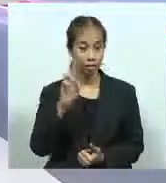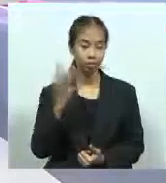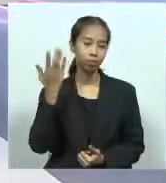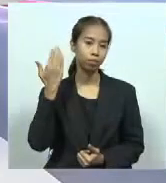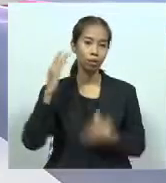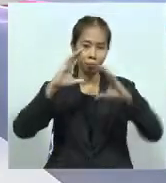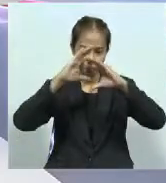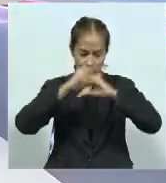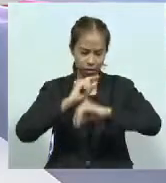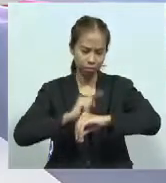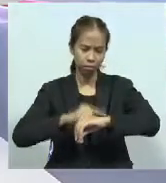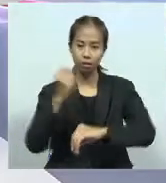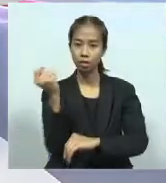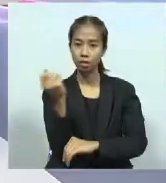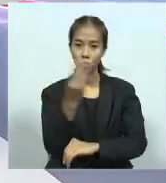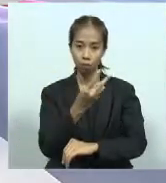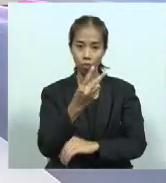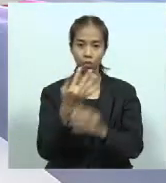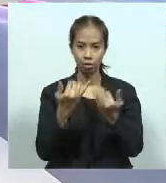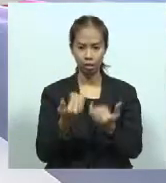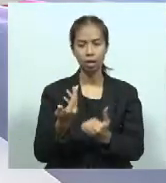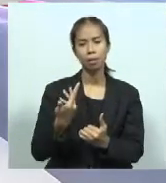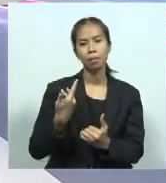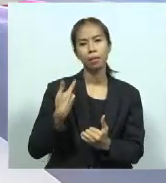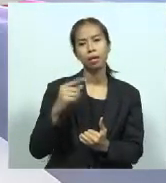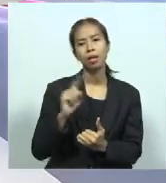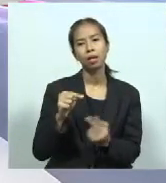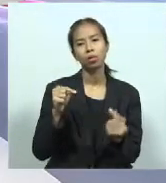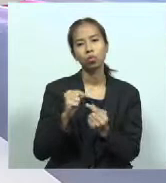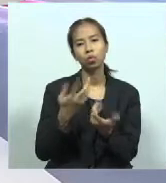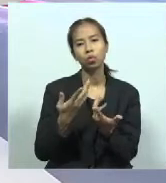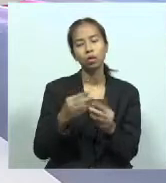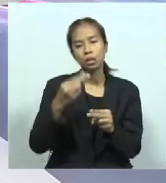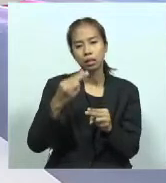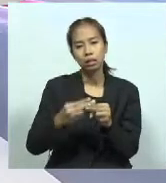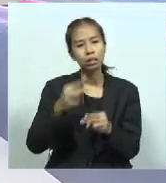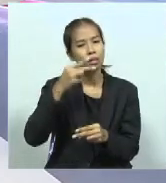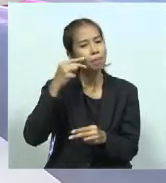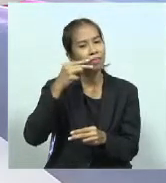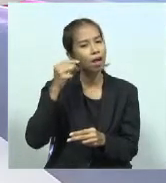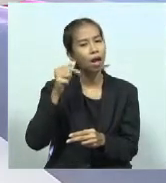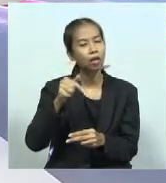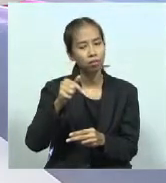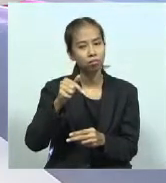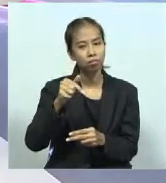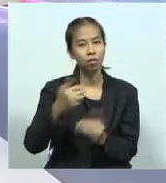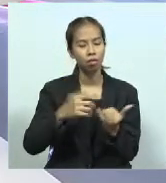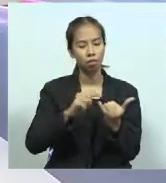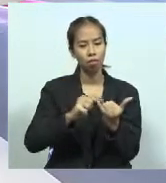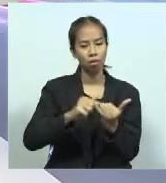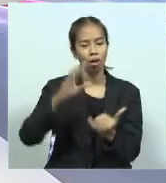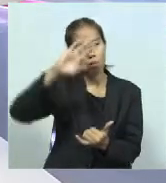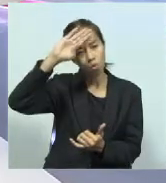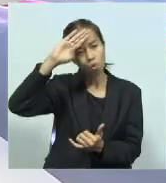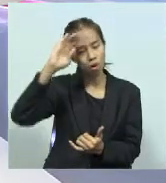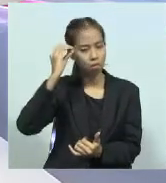ะคะเมื่อคืนช่วงเวลาประมาณตีสองค่ะวงการบันเทิงได้สูญเสียศิลปินคุณภาพอย่างน้ำตาลเดอะสตาร์นะซึ่งมีอาการสมองบ